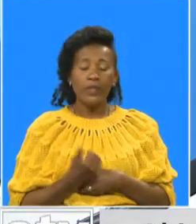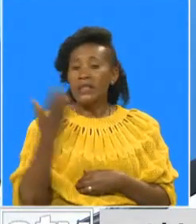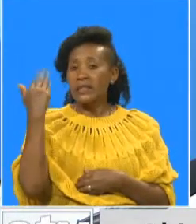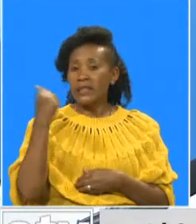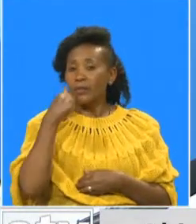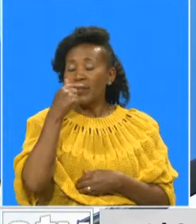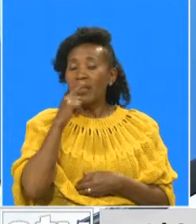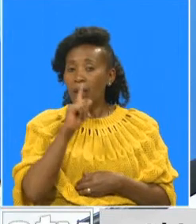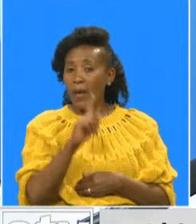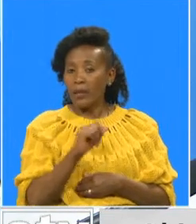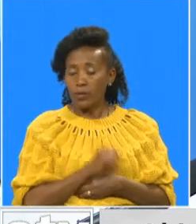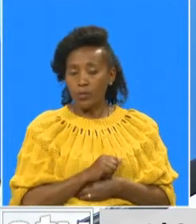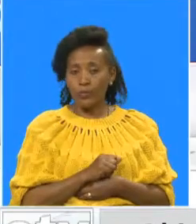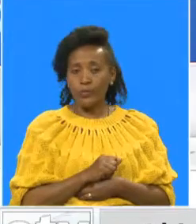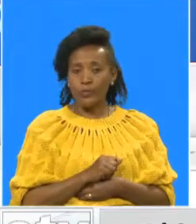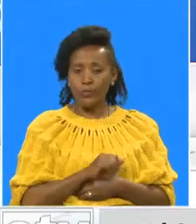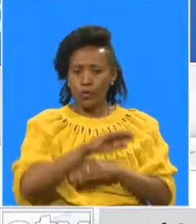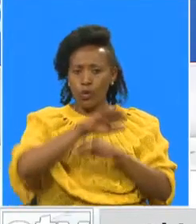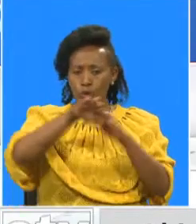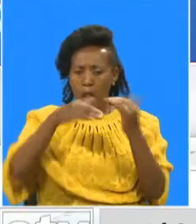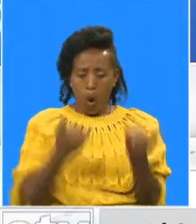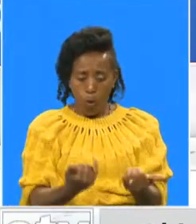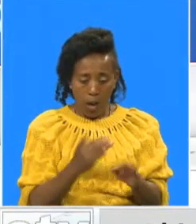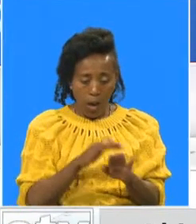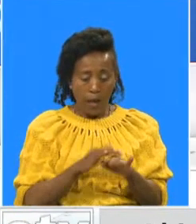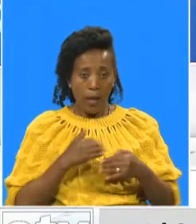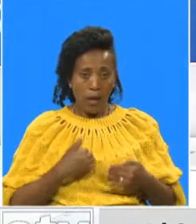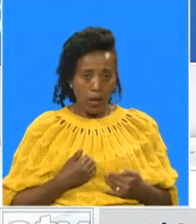ቅድም ለተባለው ያው አሁን ላይ ያለው